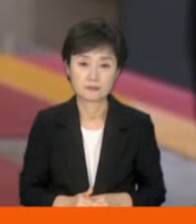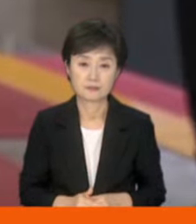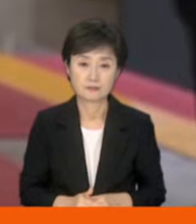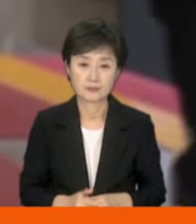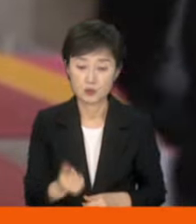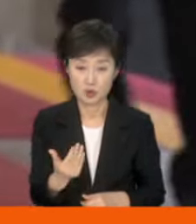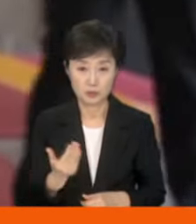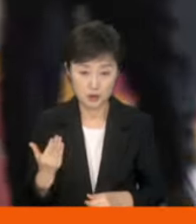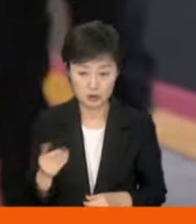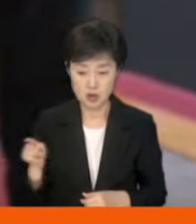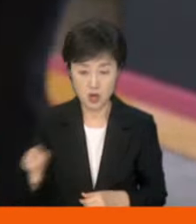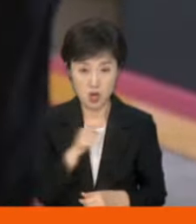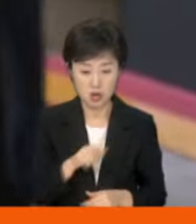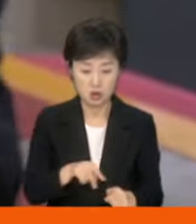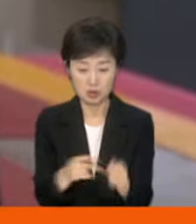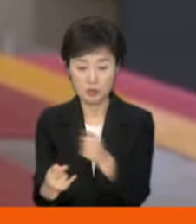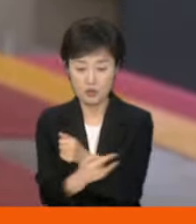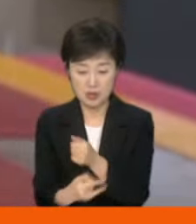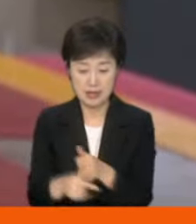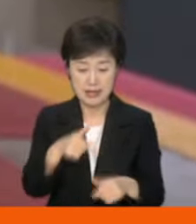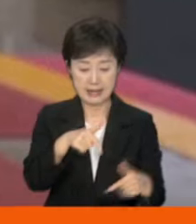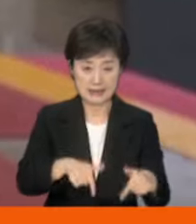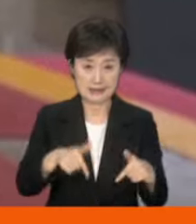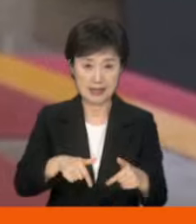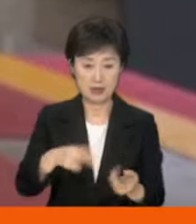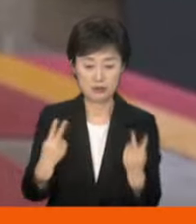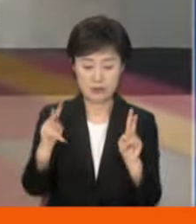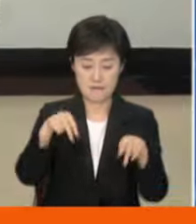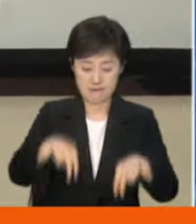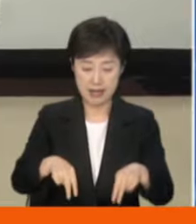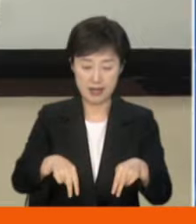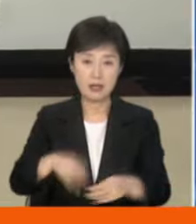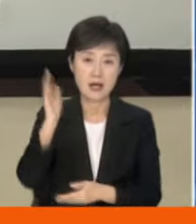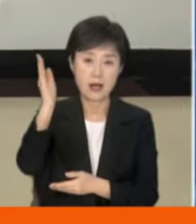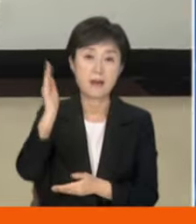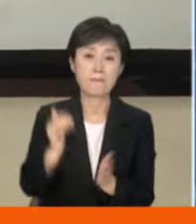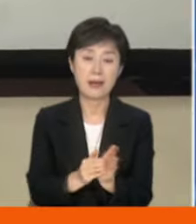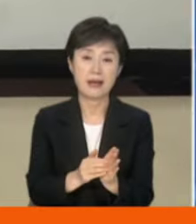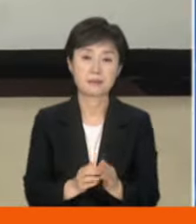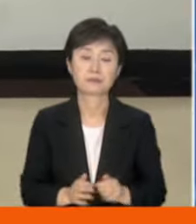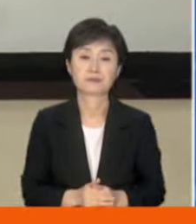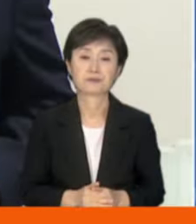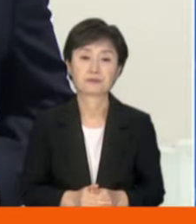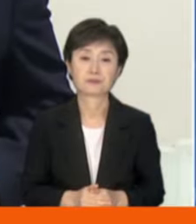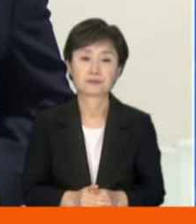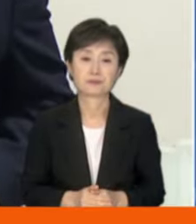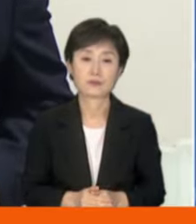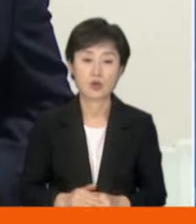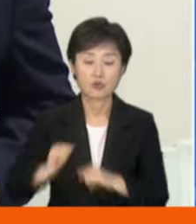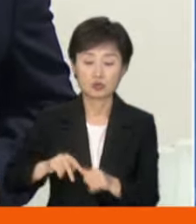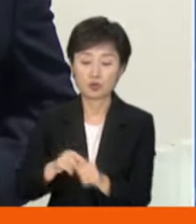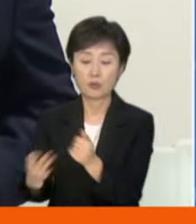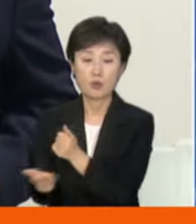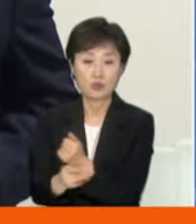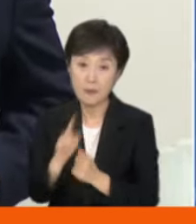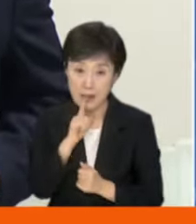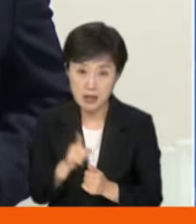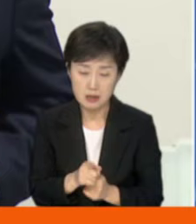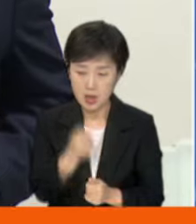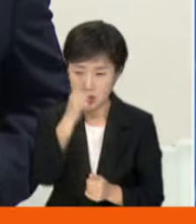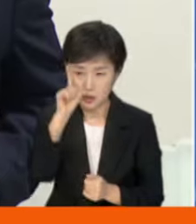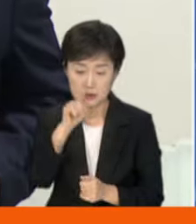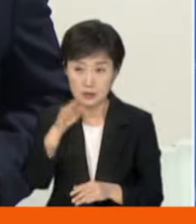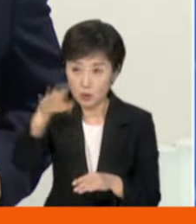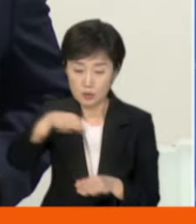그렇습니다. 조금 전 여야 정보위 간사가 국회 정보위 오전 국감 내용을 발표했습니다. 국방정보본부는 러시아에